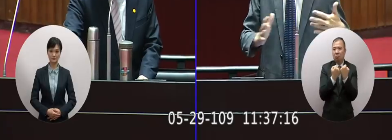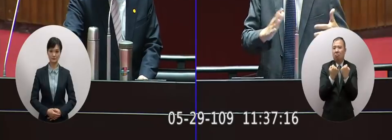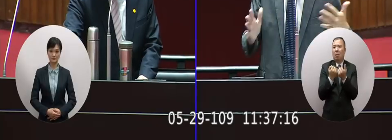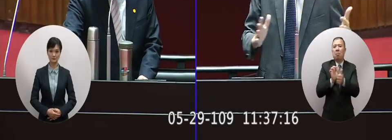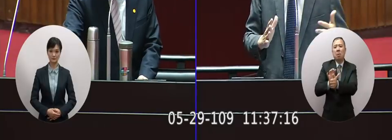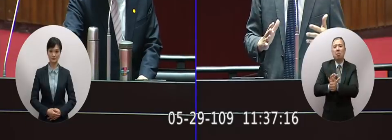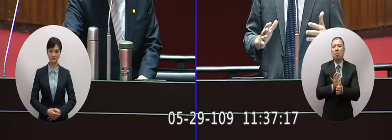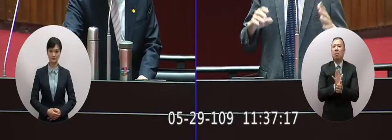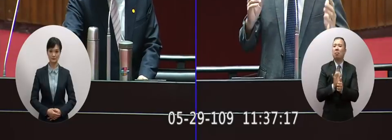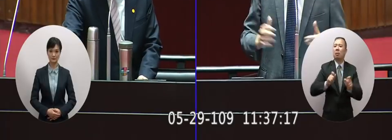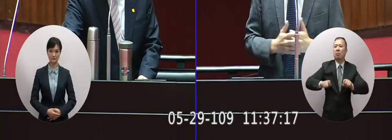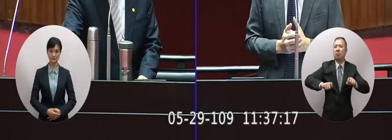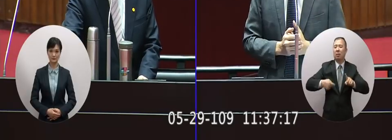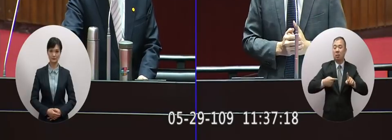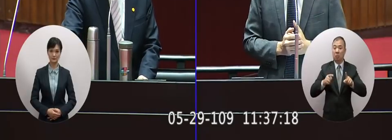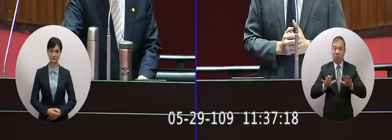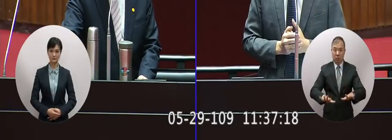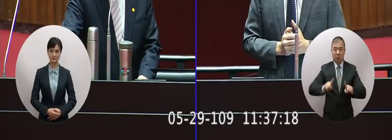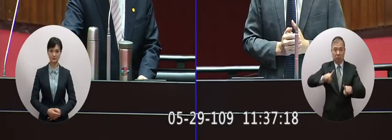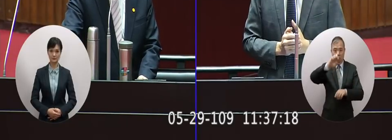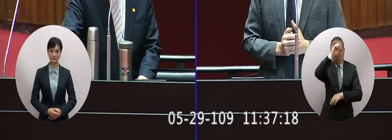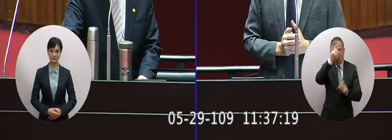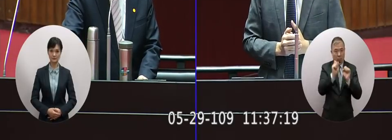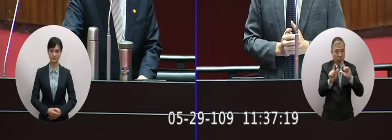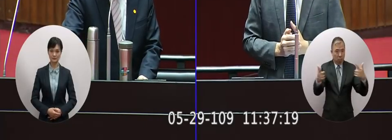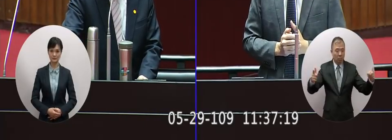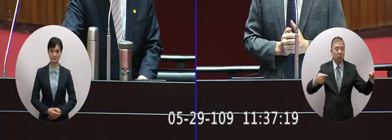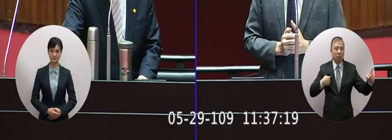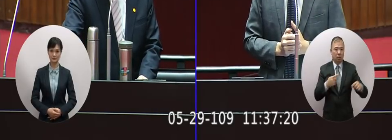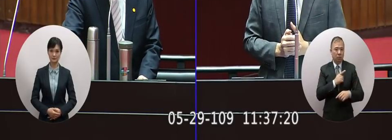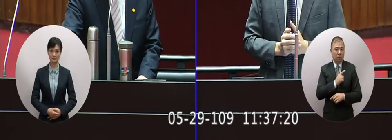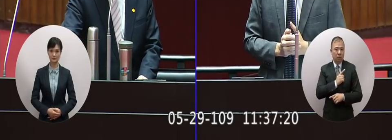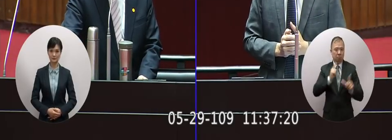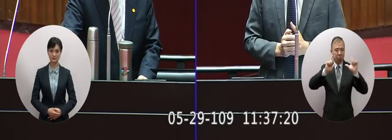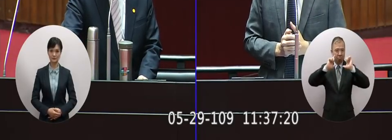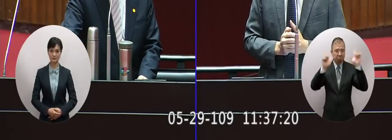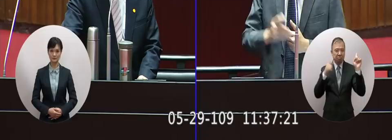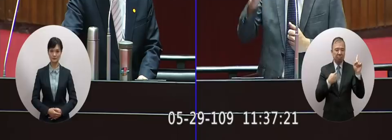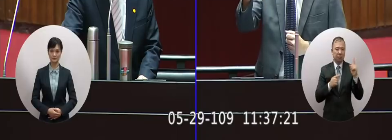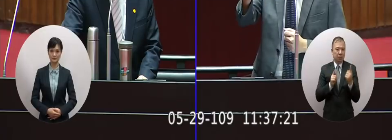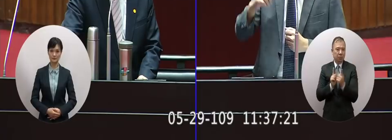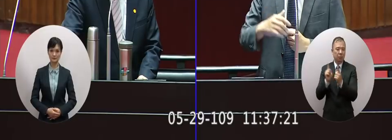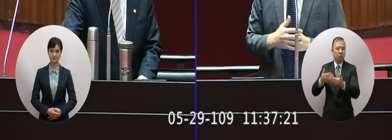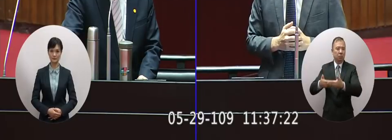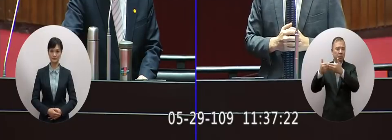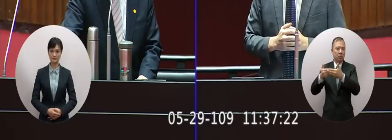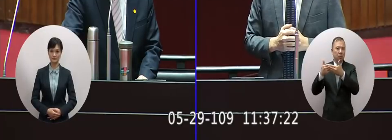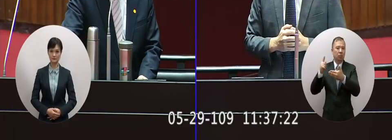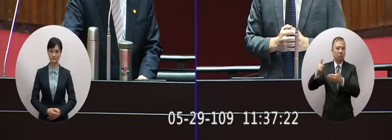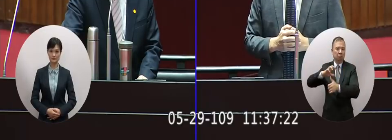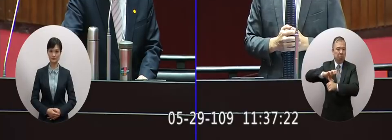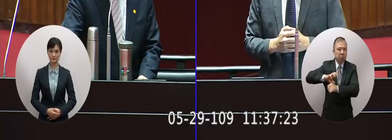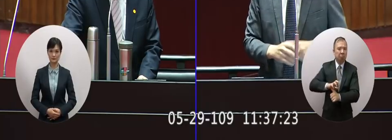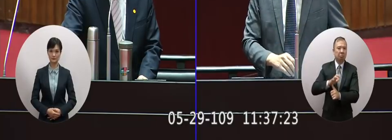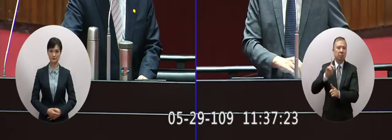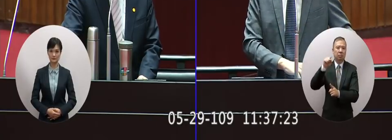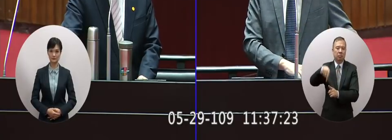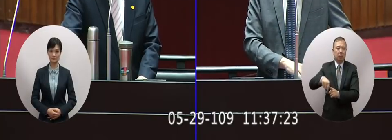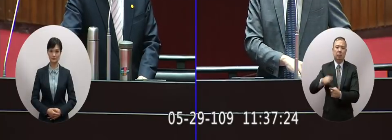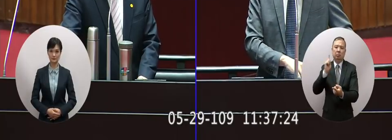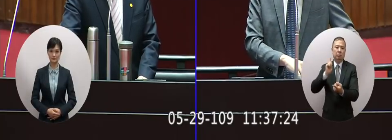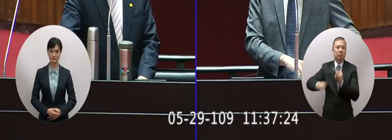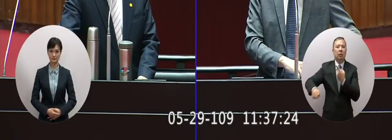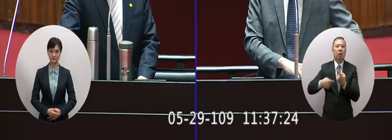朝野的协商今天也定掉了一个对中国的谴责，那我们也支持去落实昨天提的这个人权方